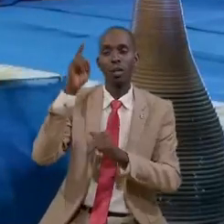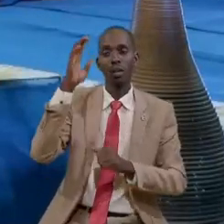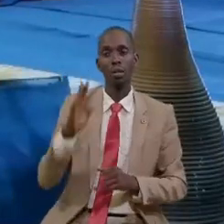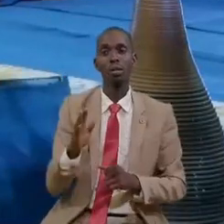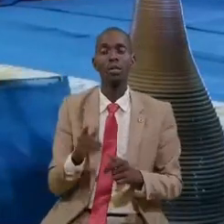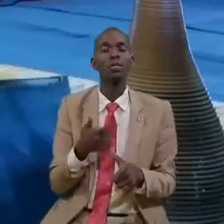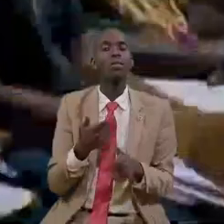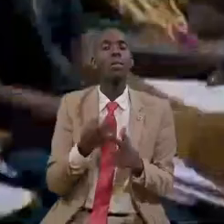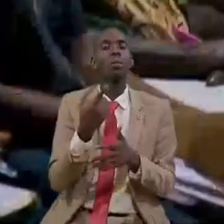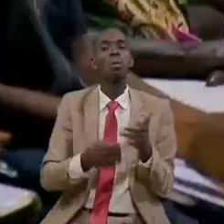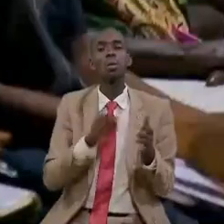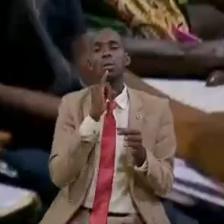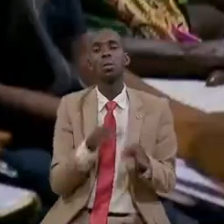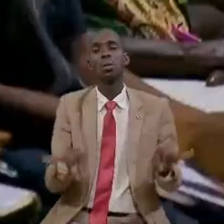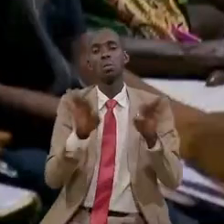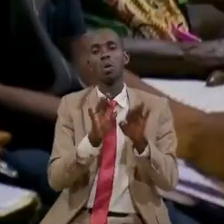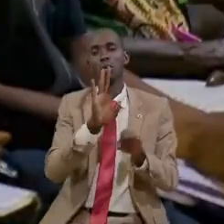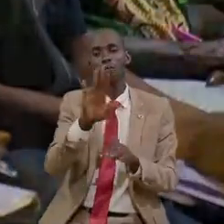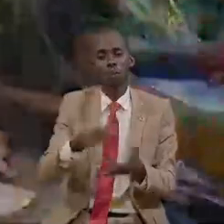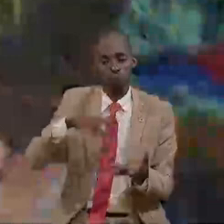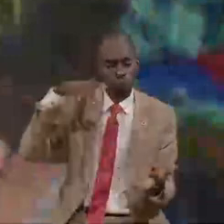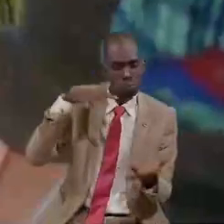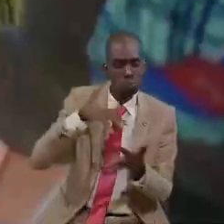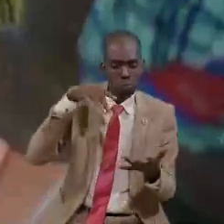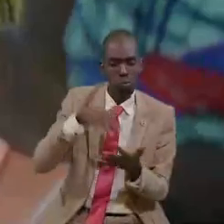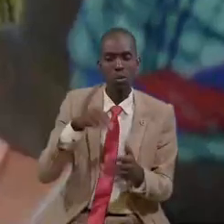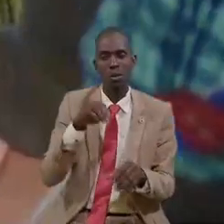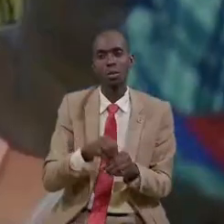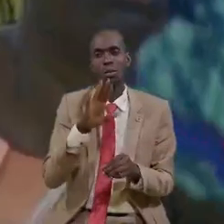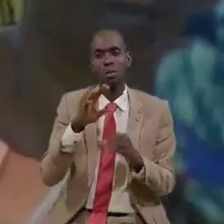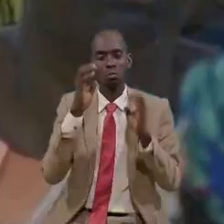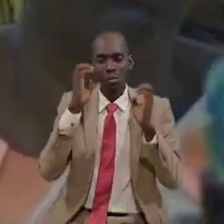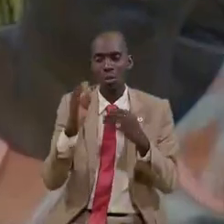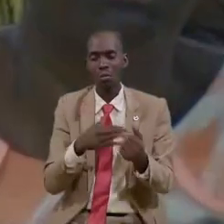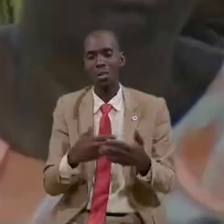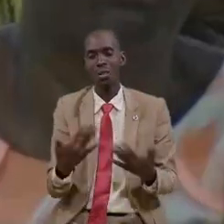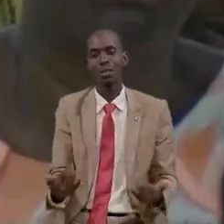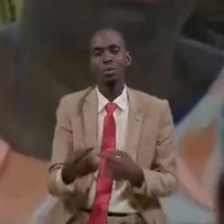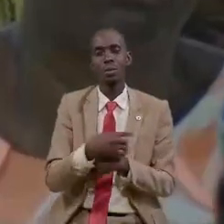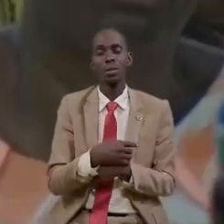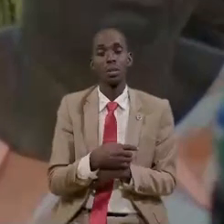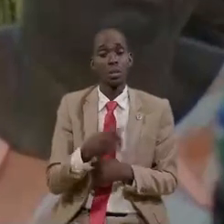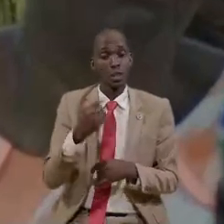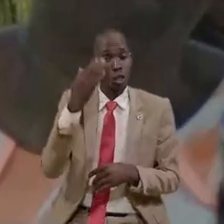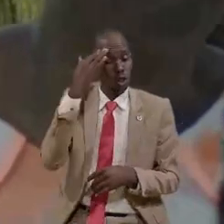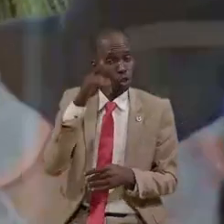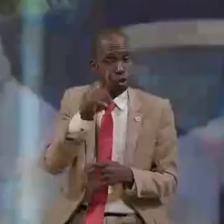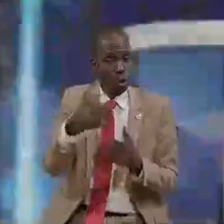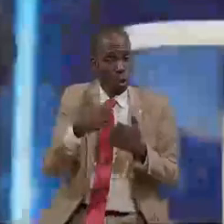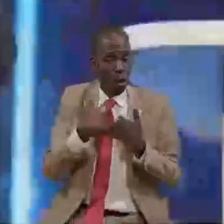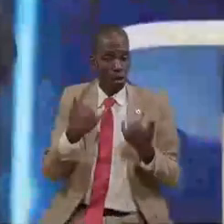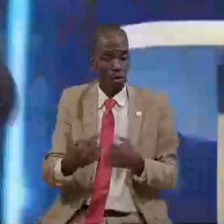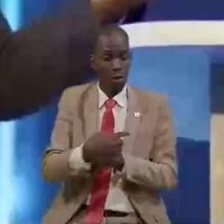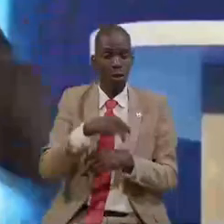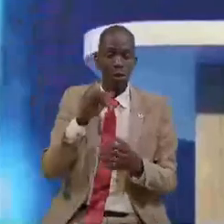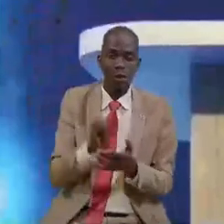est l'usage? Quelle est l'utilité de cette connaissance? Mais la connaissance que vous avez aujourd'hui, que l'agneau est mort pour moi, la